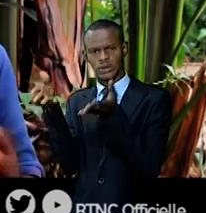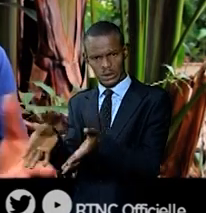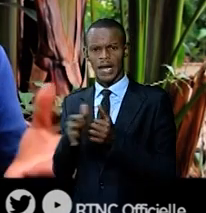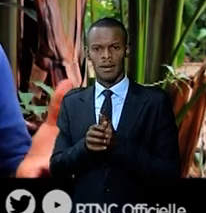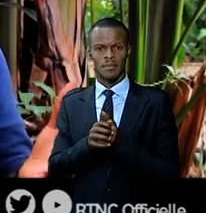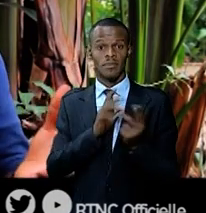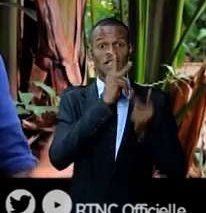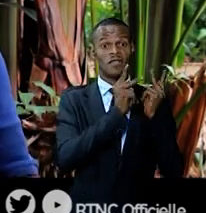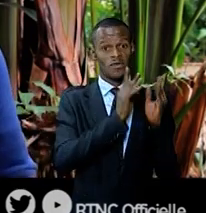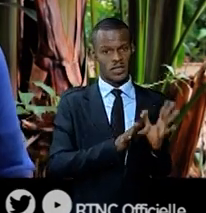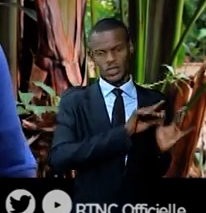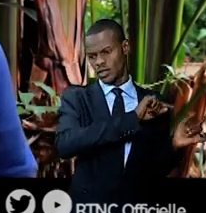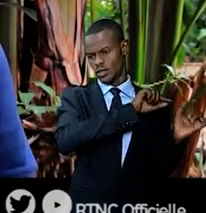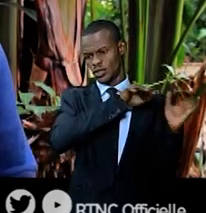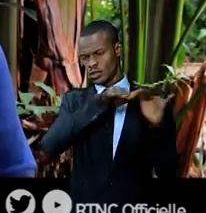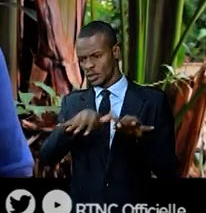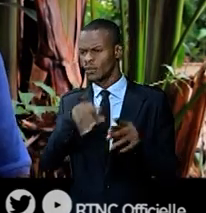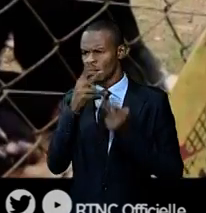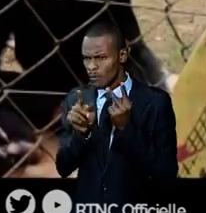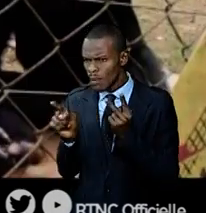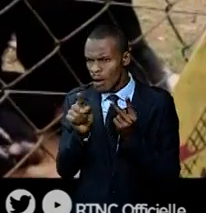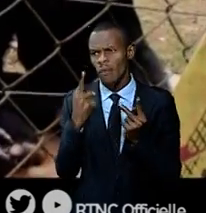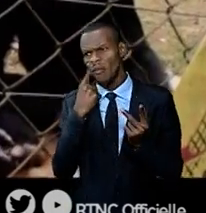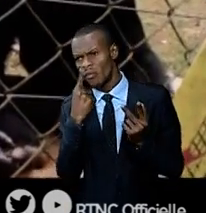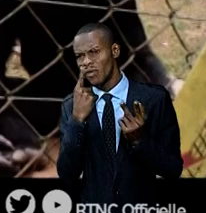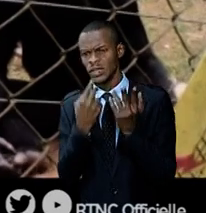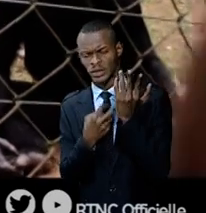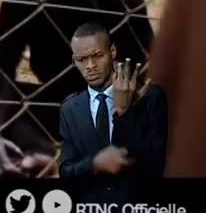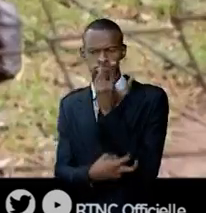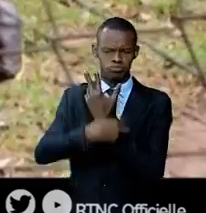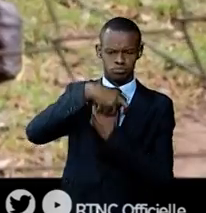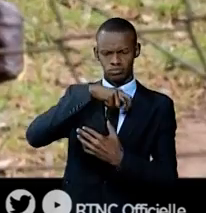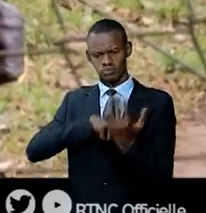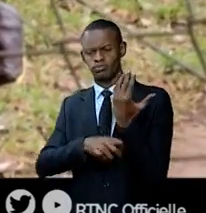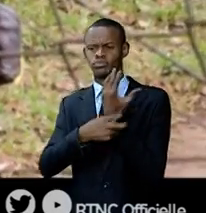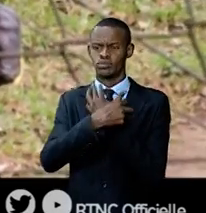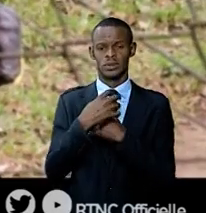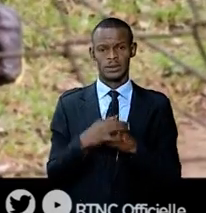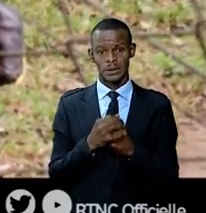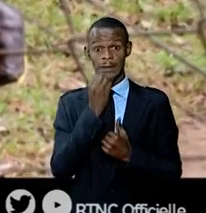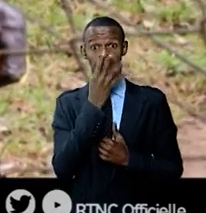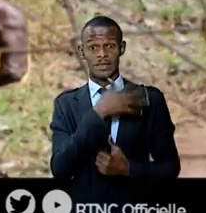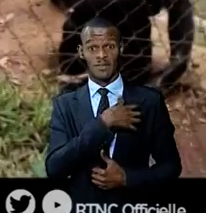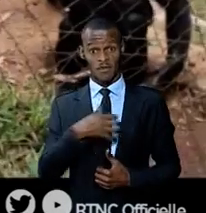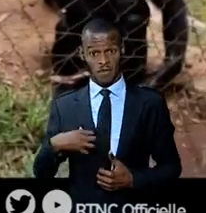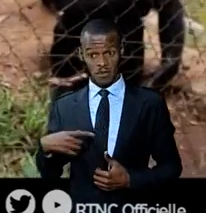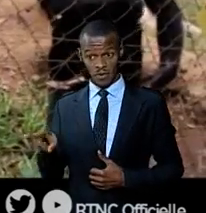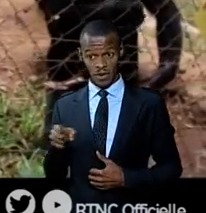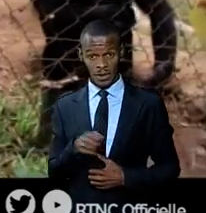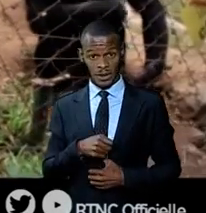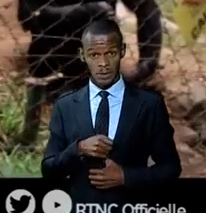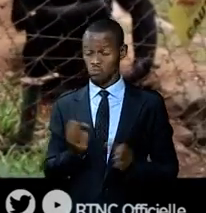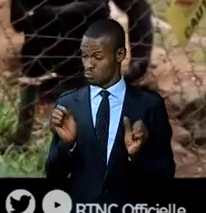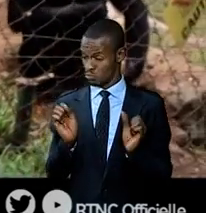même sur les arbres là où ils fabriquent aussi leur nid. Les femelles, par exemple, ont une gestation d'une durée de 8 à 9 mois